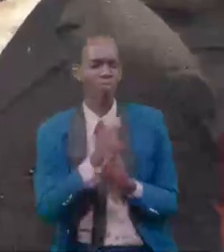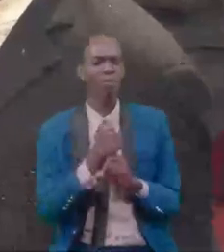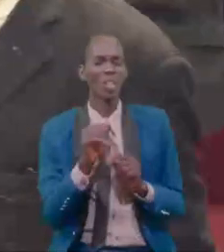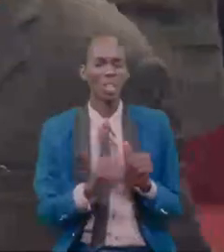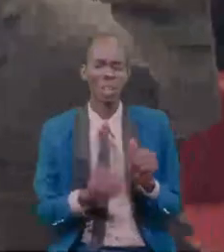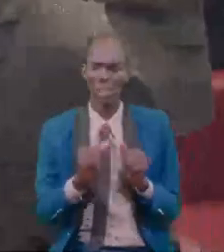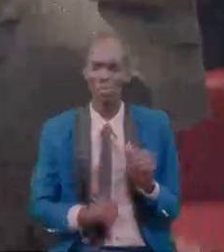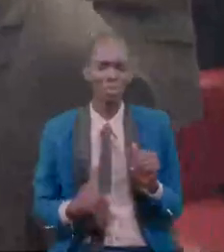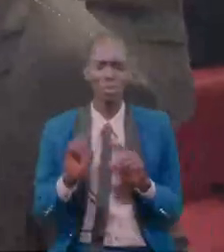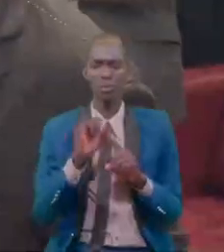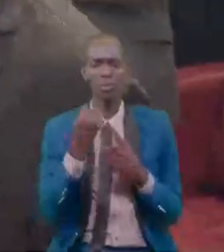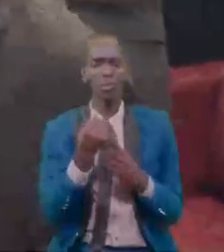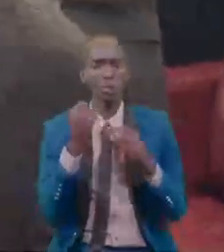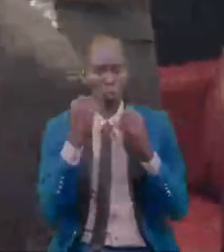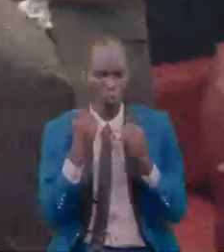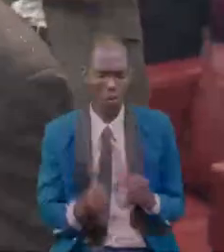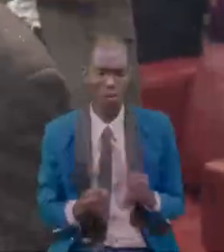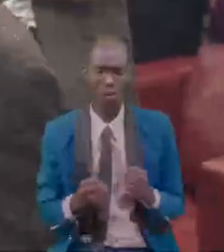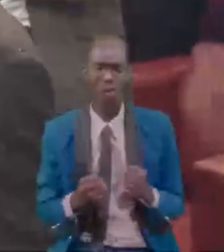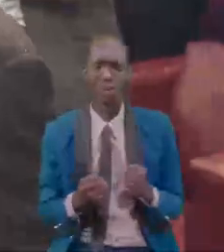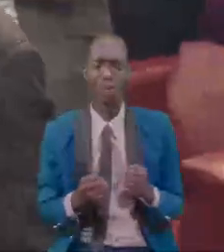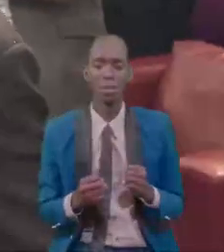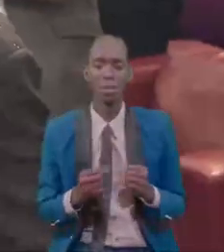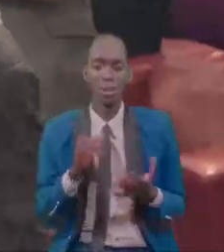qui arrête toute situation. La puissance